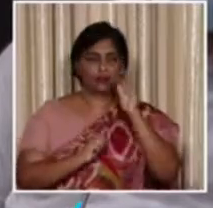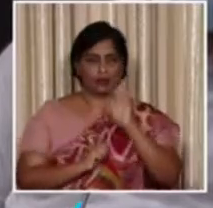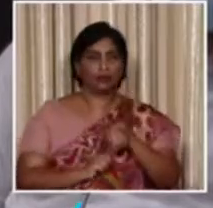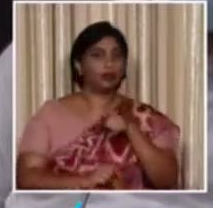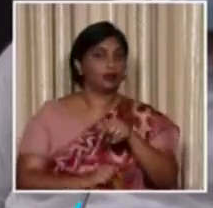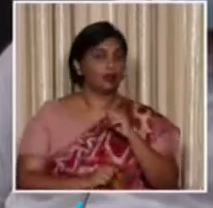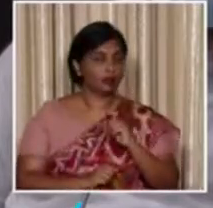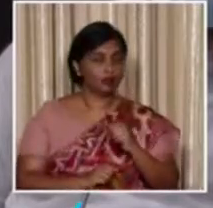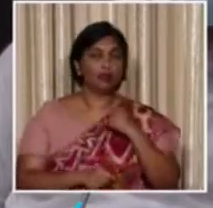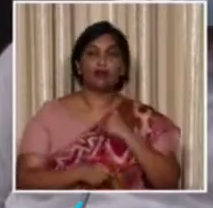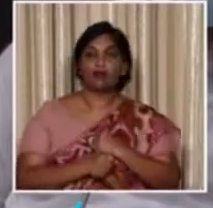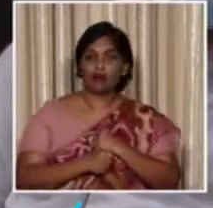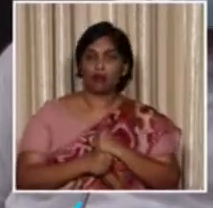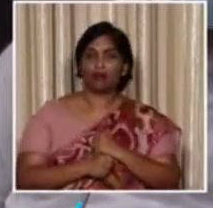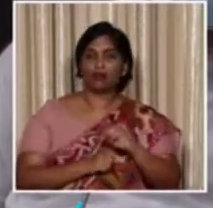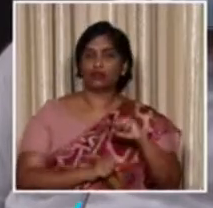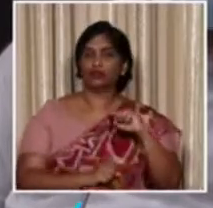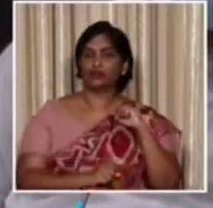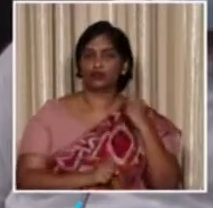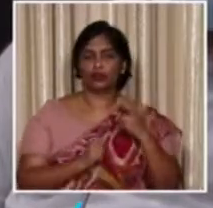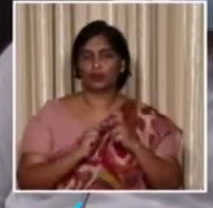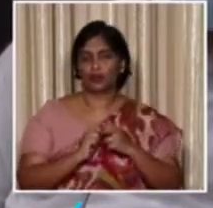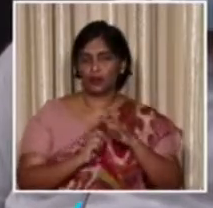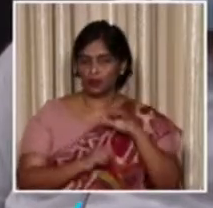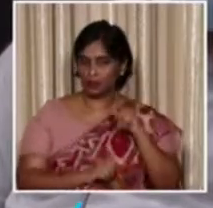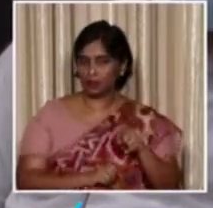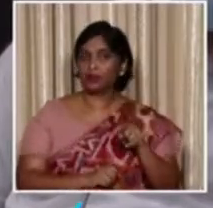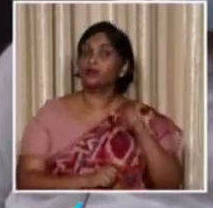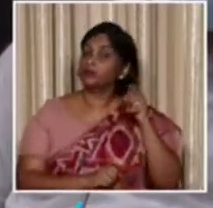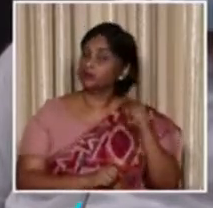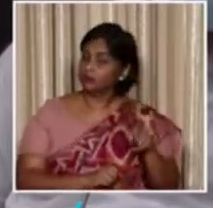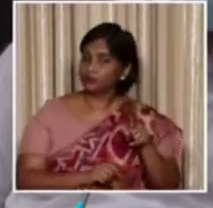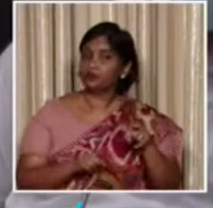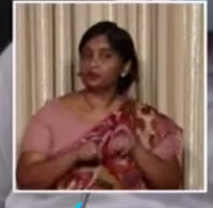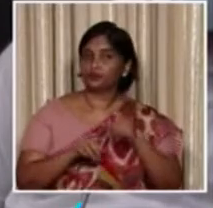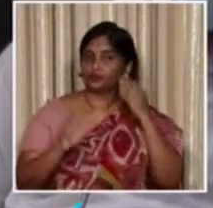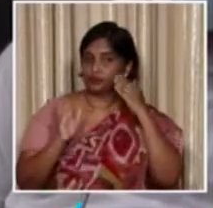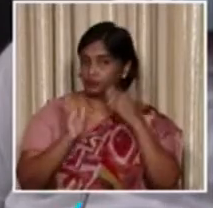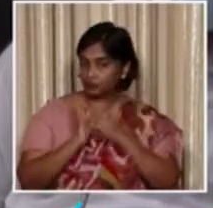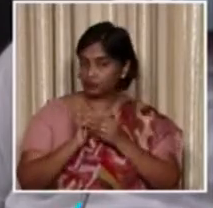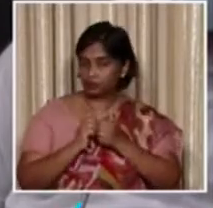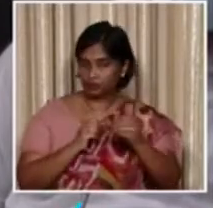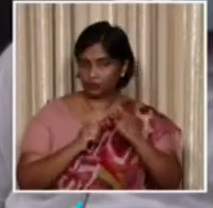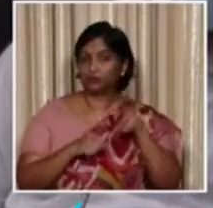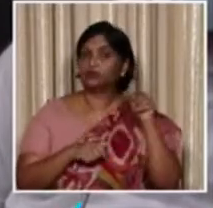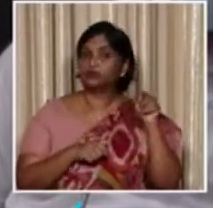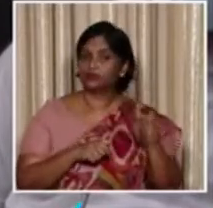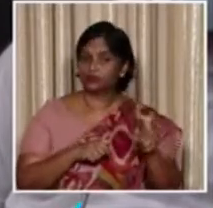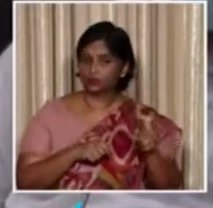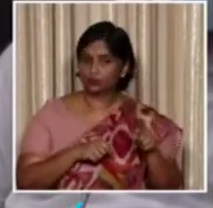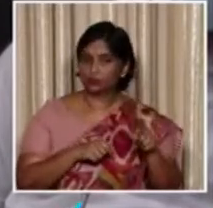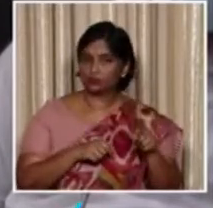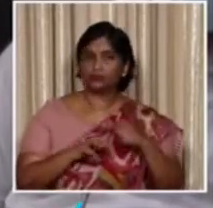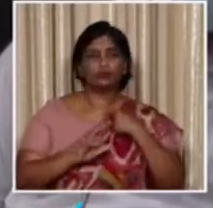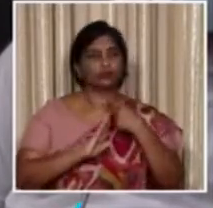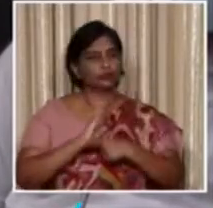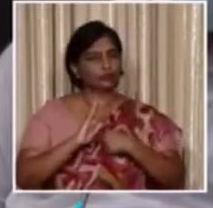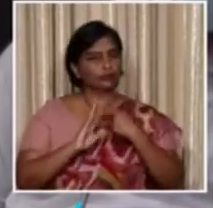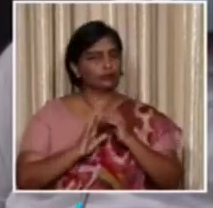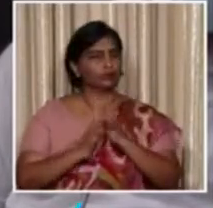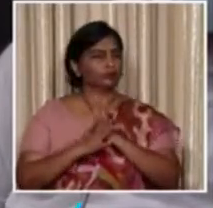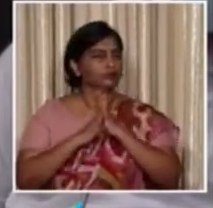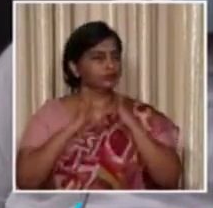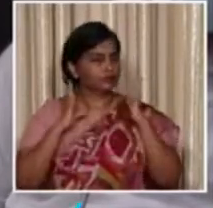මොකද ආණ්ඩුවේ තිබෙන අස්ථාවර තත්ත්වය නිසා. එතකොට මේ තත්ත්වයන් උඩ මේ රටේ තිබෙන